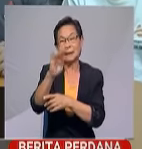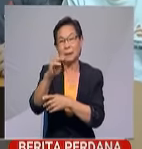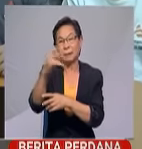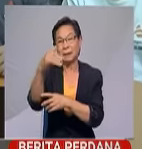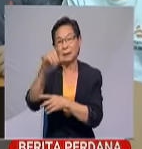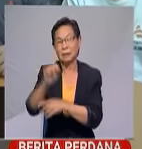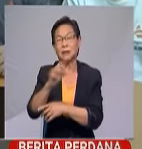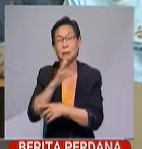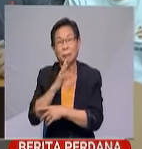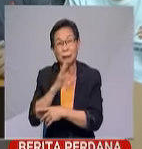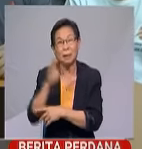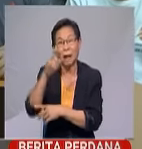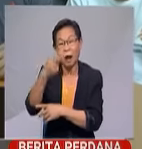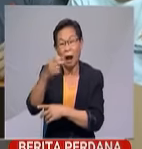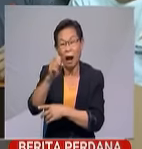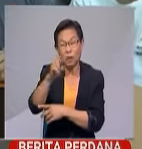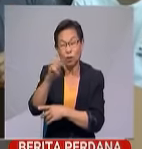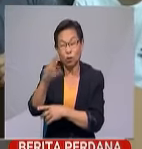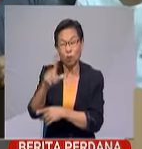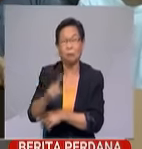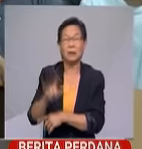berkata